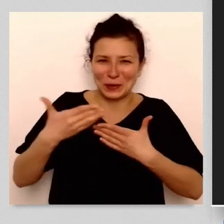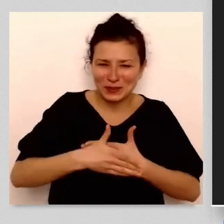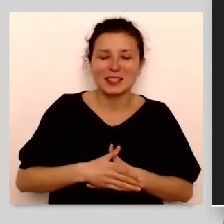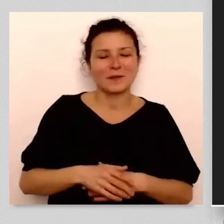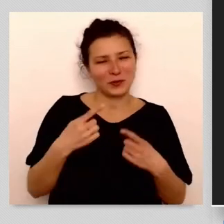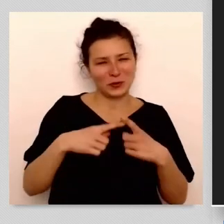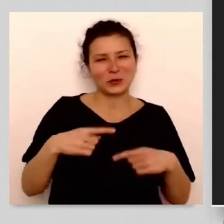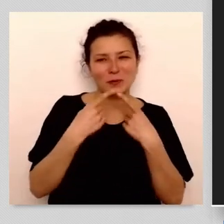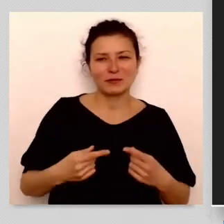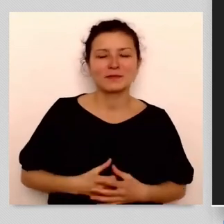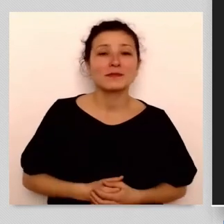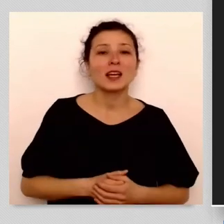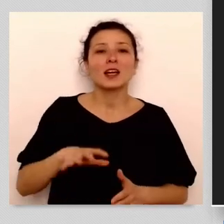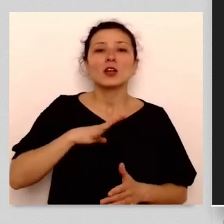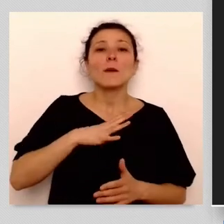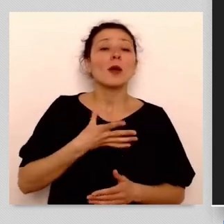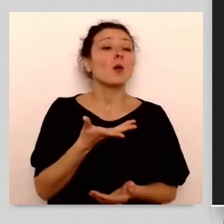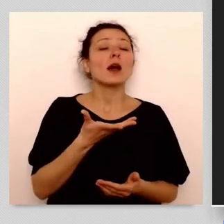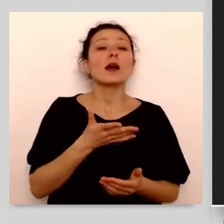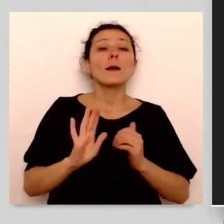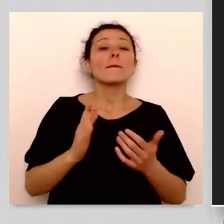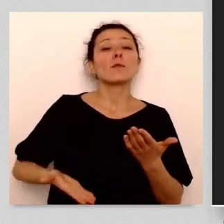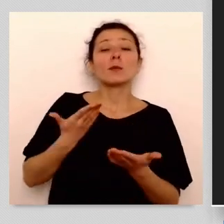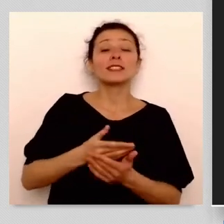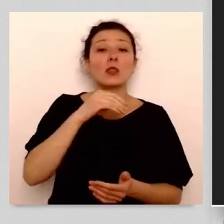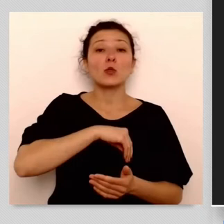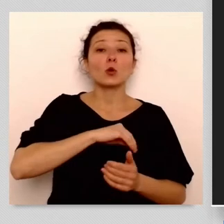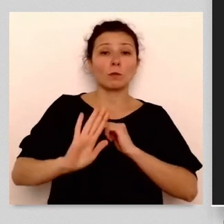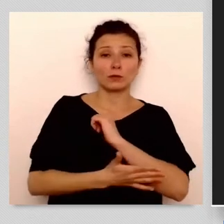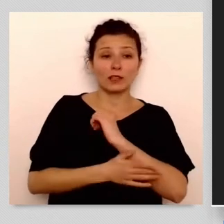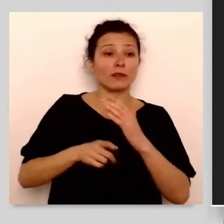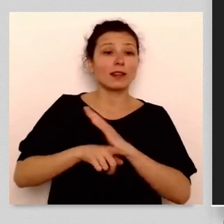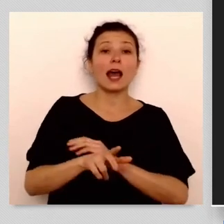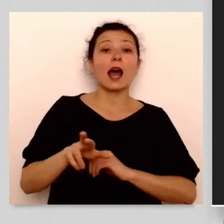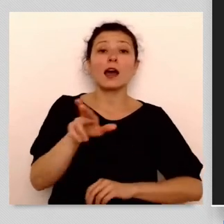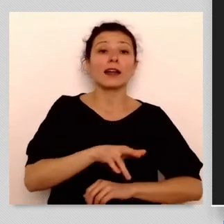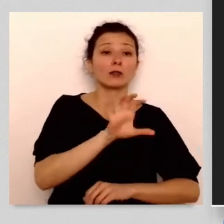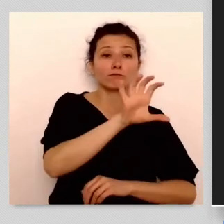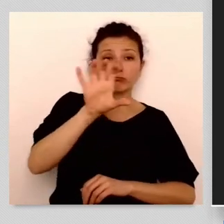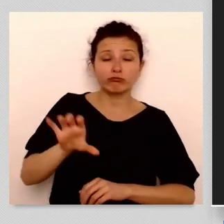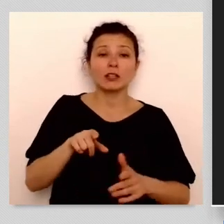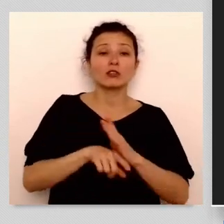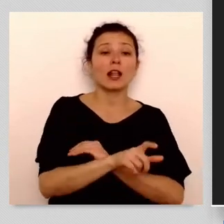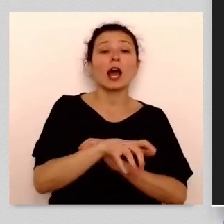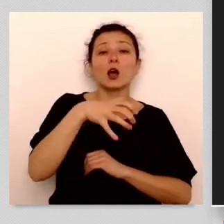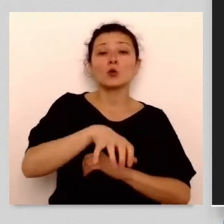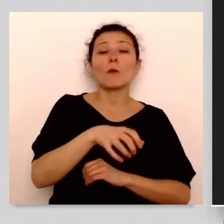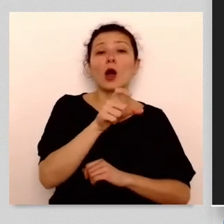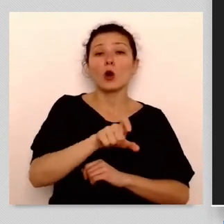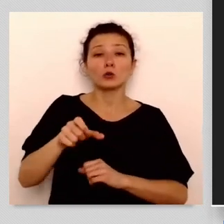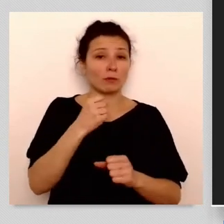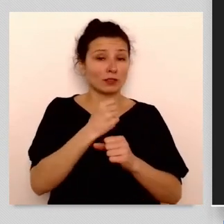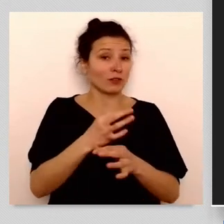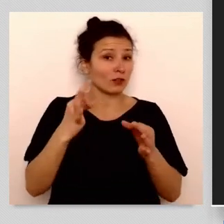to był postulat dochodu podstawowego dla tych rejonów i tych pracowników, którzy w tej chwili związani